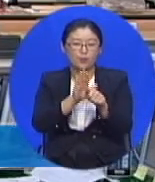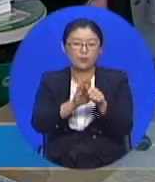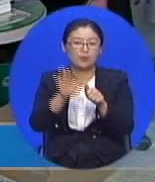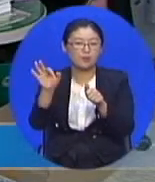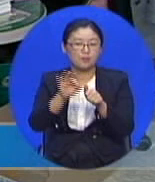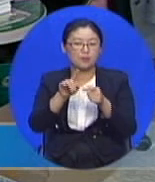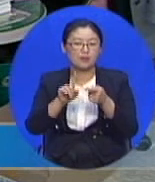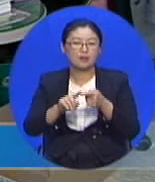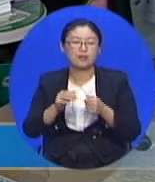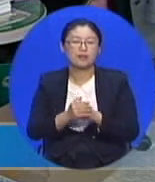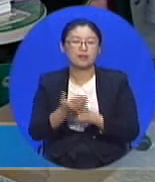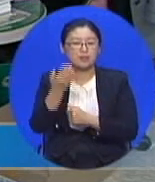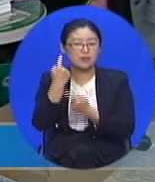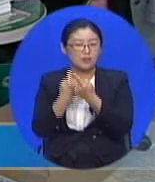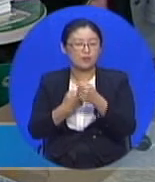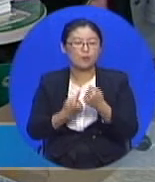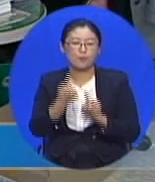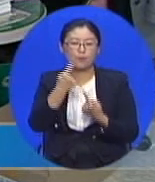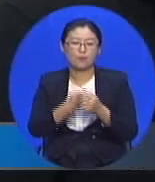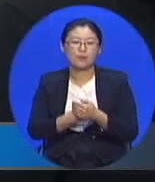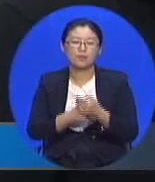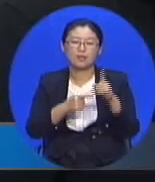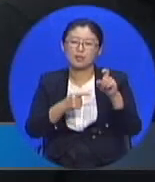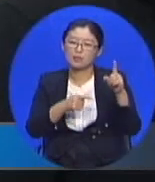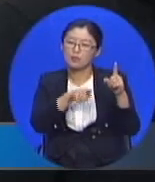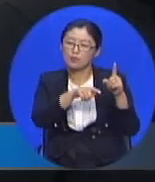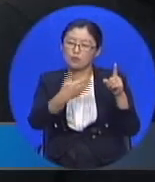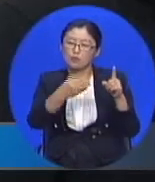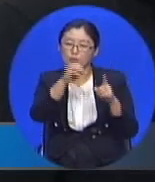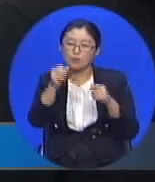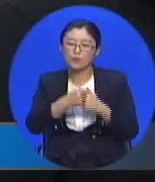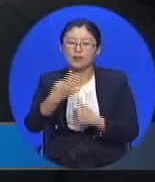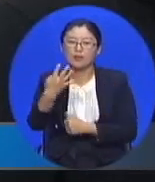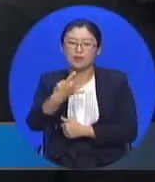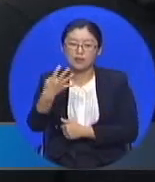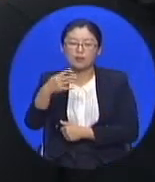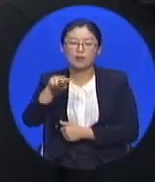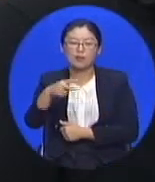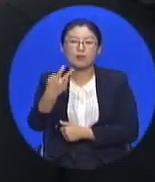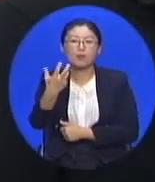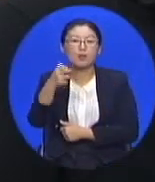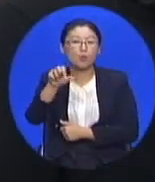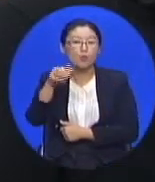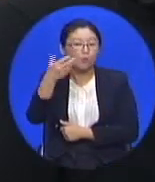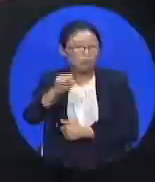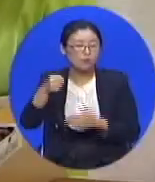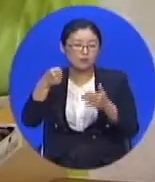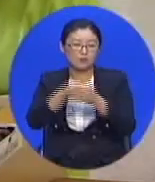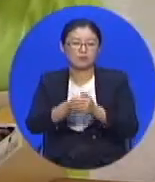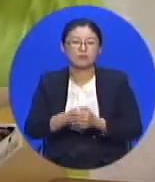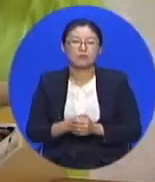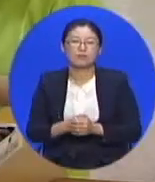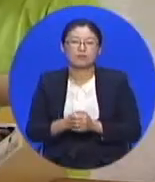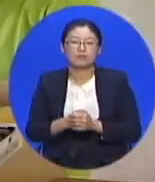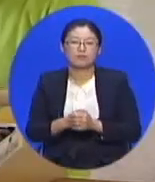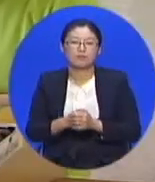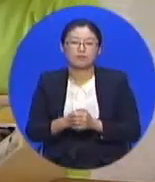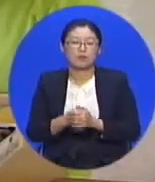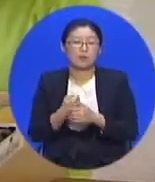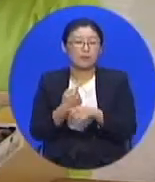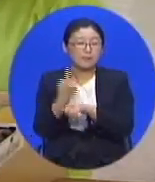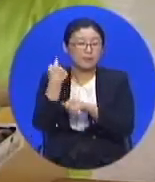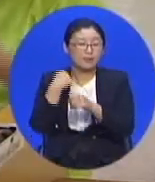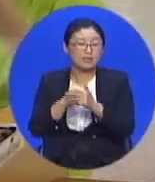대해서도 지난해 대비 11.9% 증가한 4,285억 원으로 결정됐습니다. 이외에도 지난해